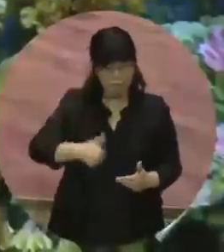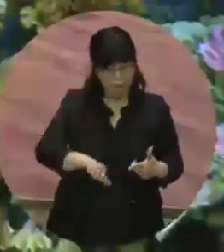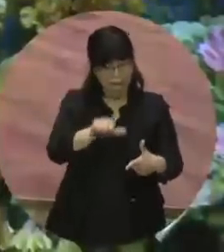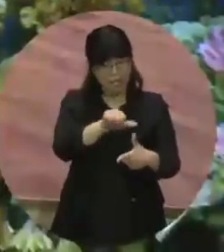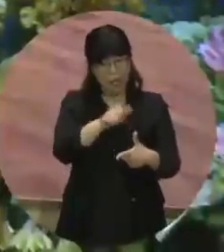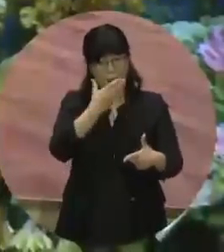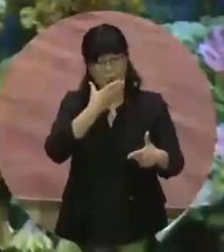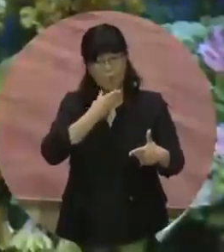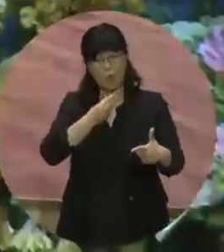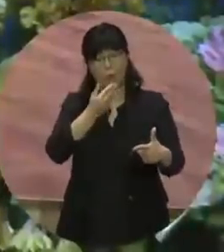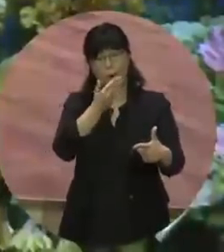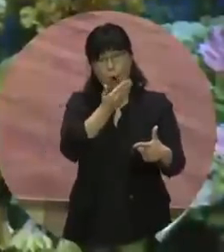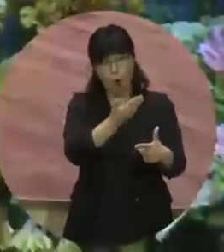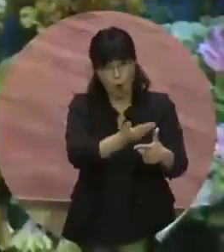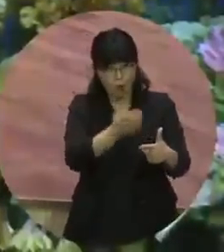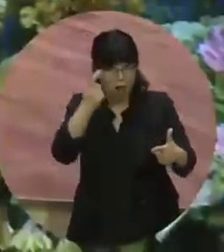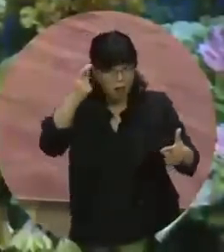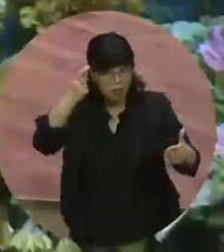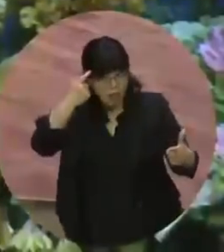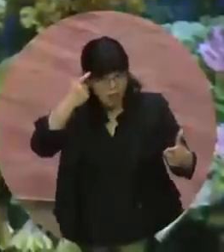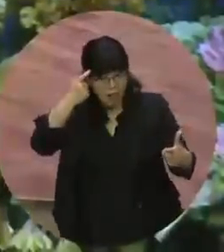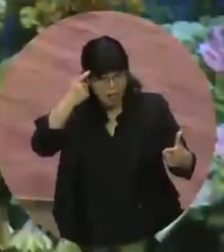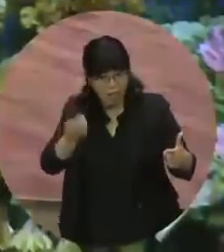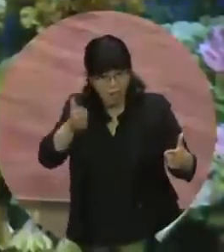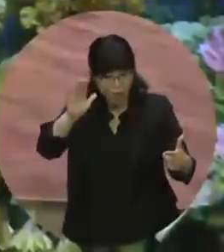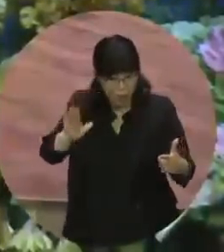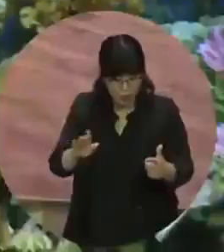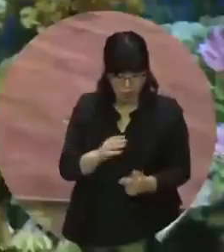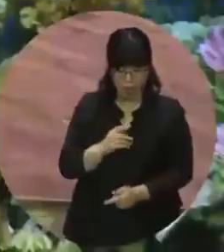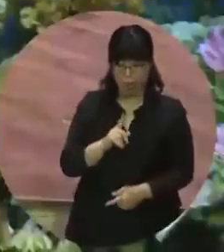야곱이 장자의 축복을 결국은 받게 됩니다.